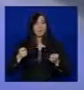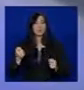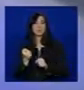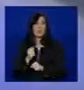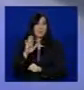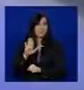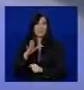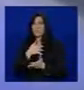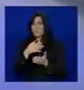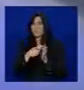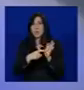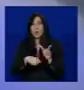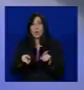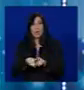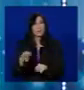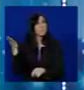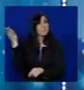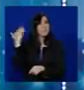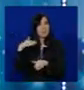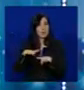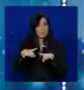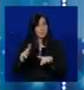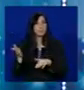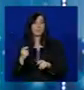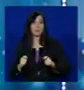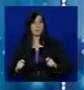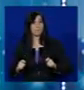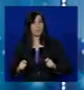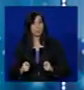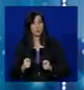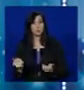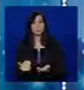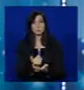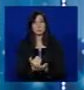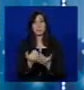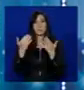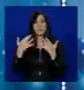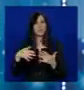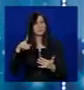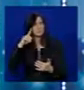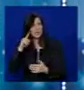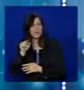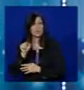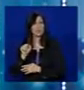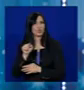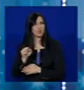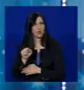неговите беззакония, както и в миналия парламент. Бяхме принудени да събираме данни, Знаете ли, че той